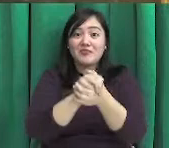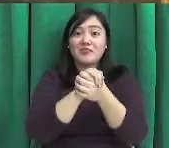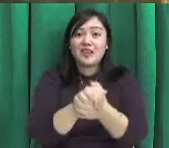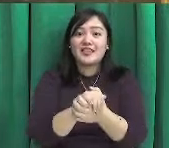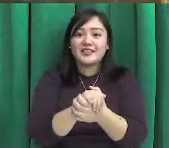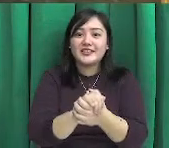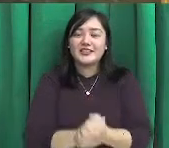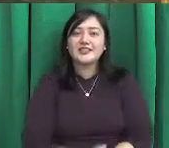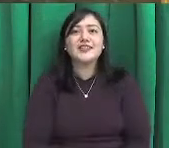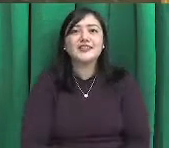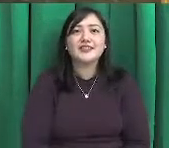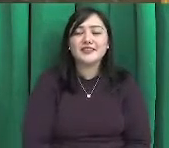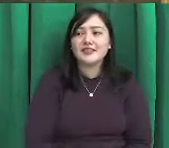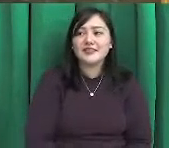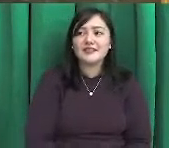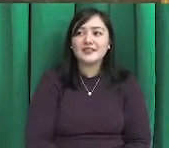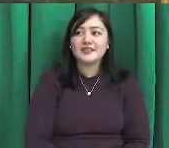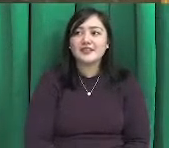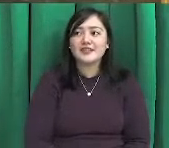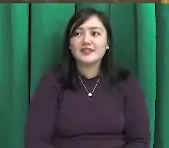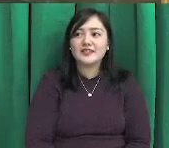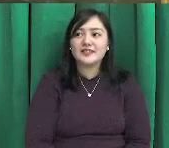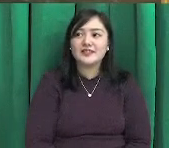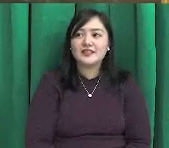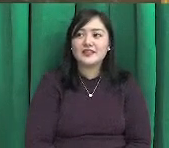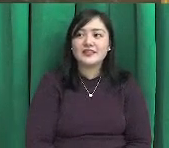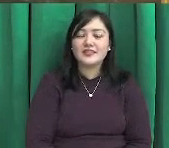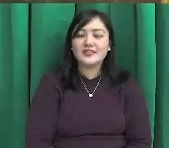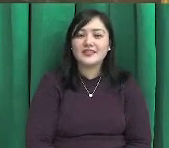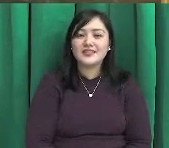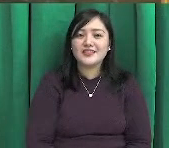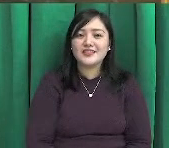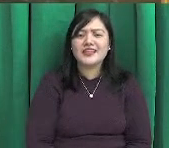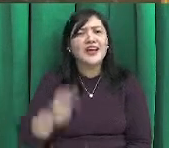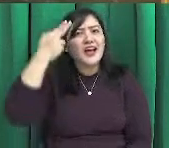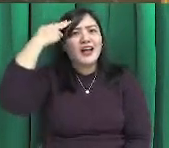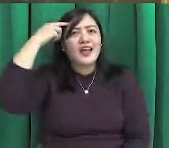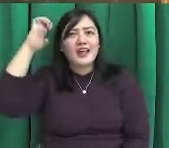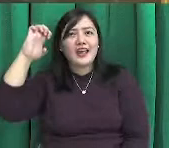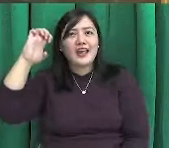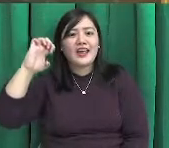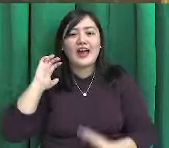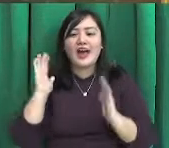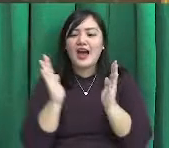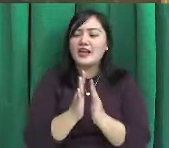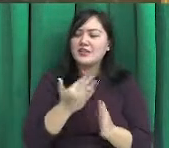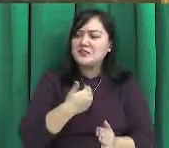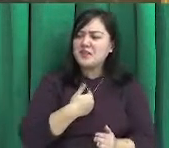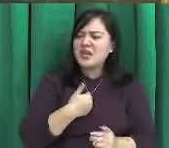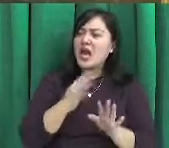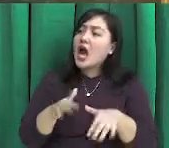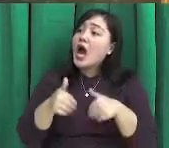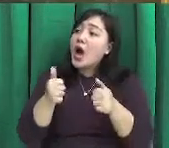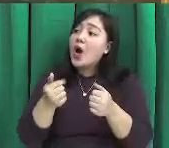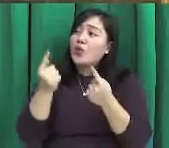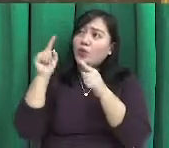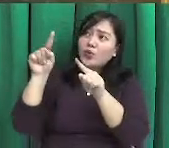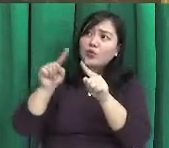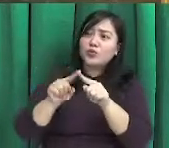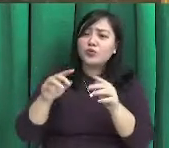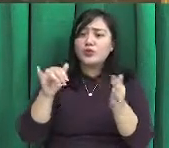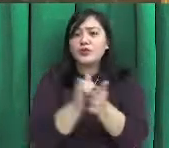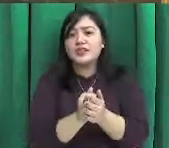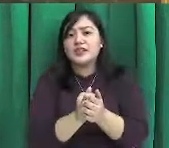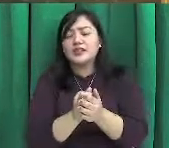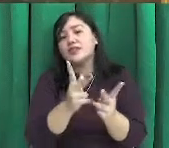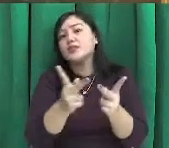kwan pa yun. Sabi niya, paano ba magpunta doon at saan siya, anong kan? Ako, ano, ba't ko sasabihin sa'yo? Bahala ka.